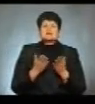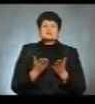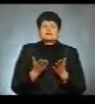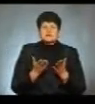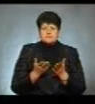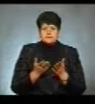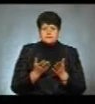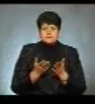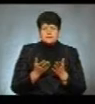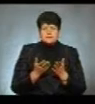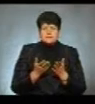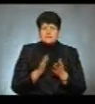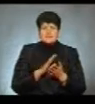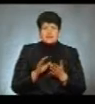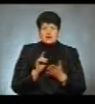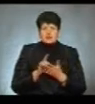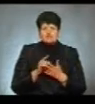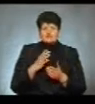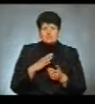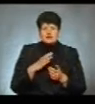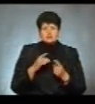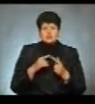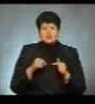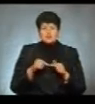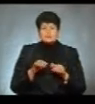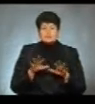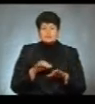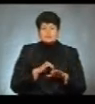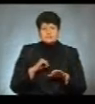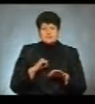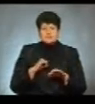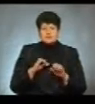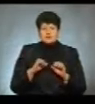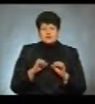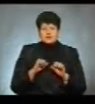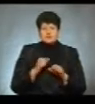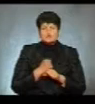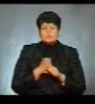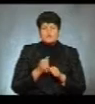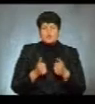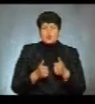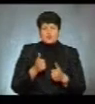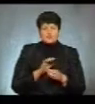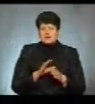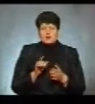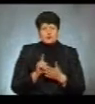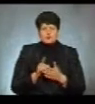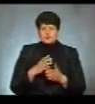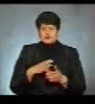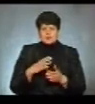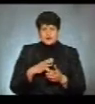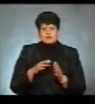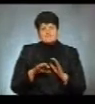що не обов'язково чекати, щоб орган місцевого самоврядування провів конкурс по вибору управителя, не обов'язково чекати